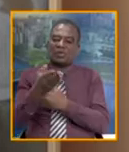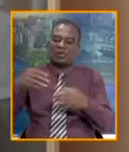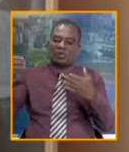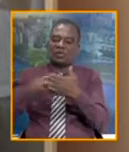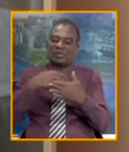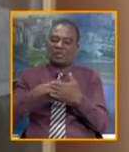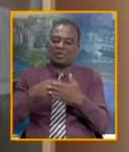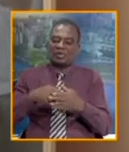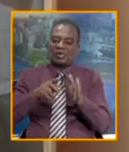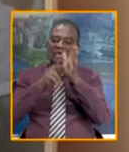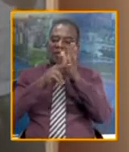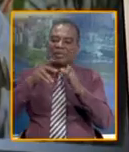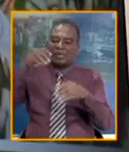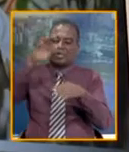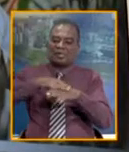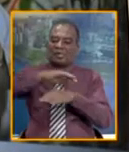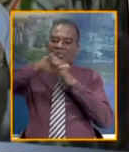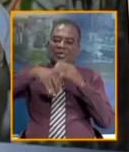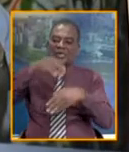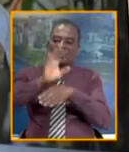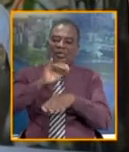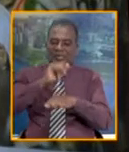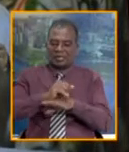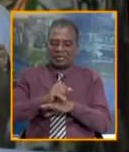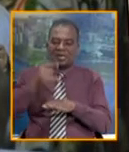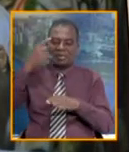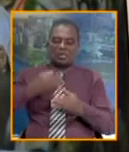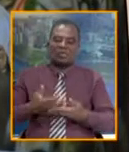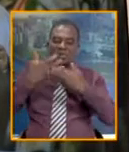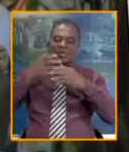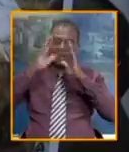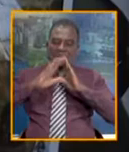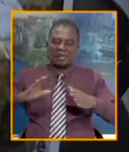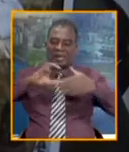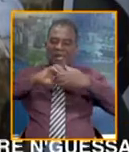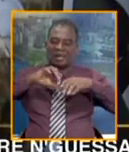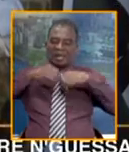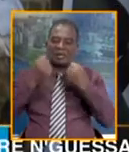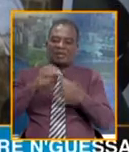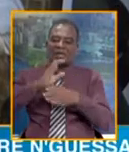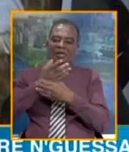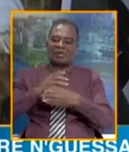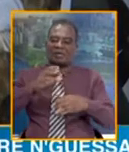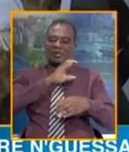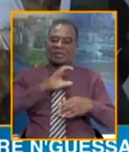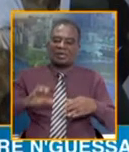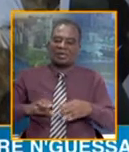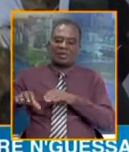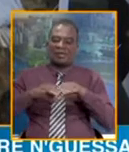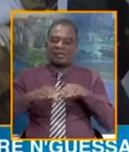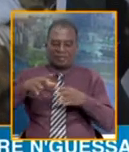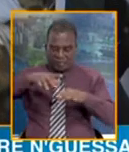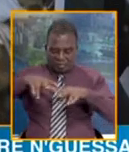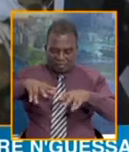territoire national. Dans le cadre de ses actions pour la promotion de la paix et de la cohésion sociale entre communautés, elle mène des études